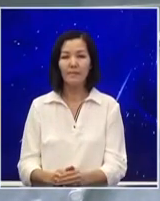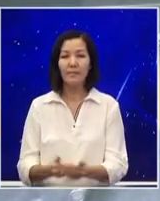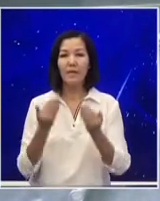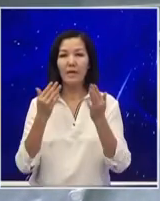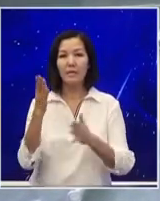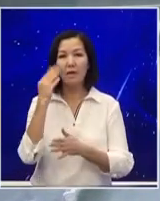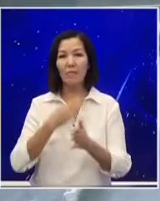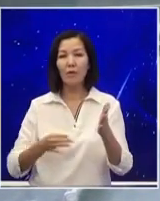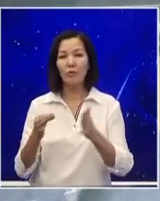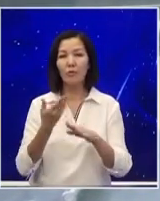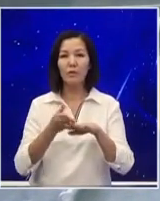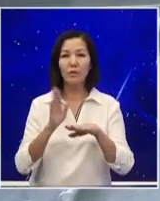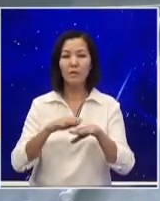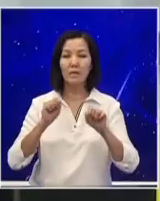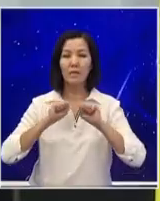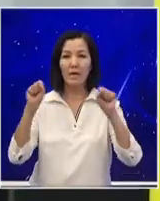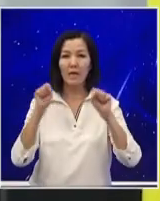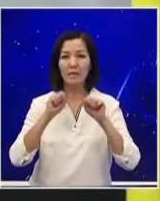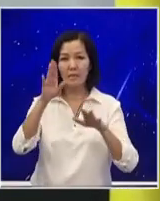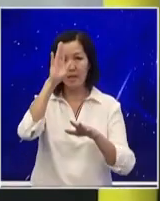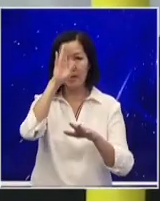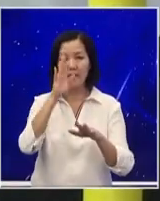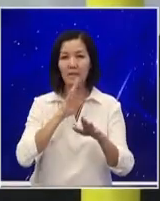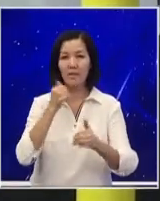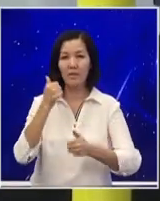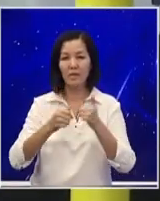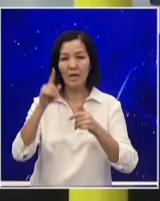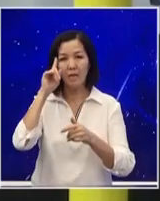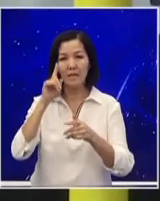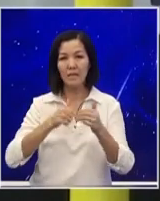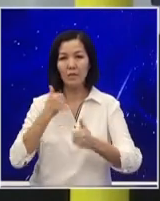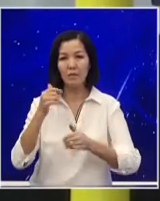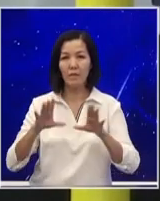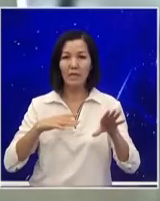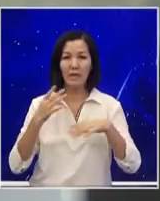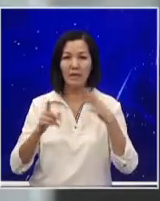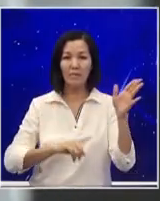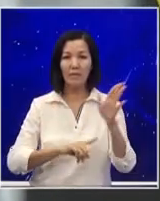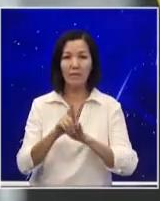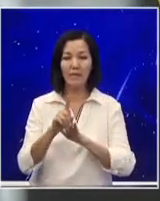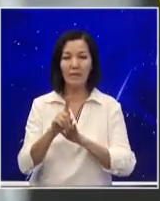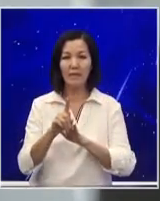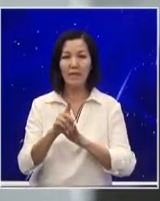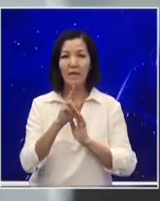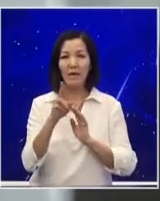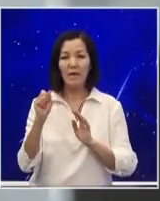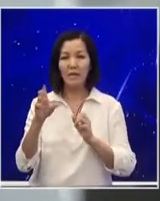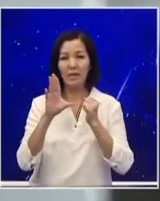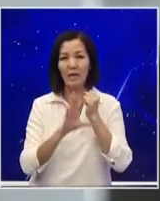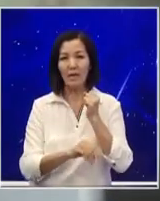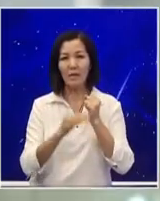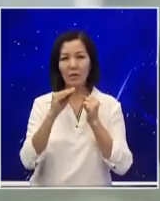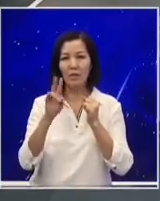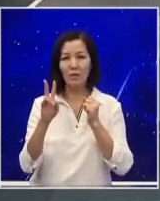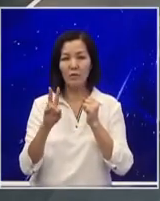Қазір Алматы облысының зілтемішілері ерлер мен әйелдер арасында өтетін Қазақстан чемпионатына дайындалып жатыр. Ел біріншілігі қараша айының аяғы мен